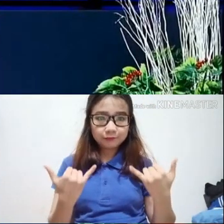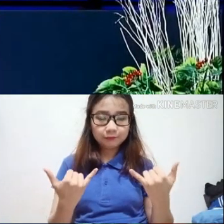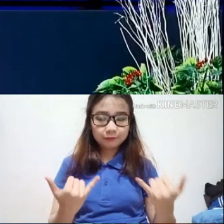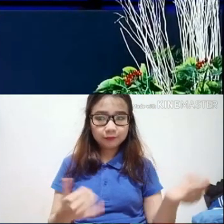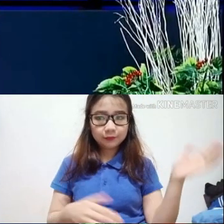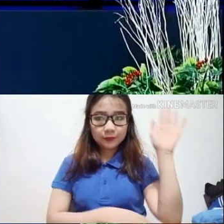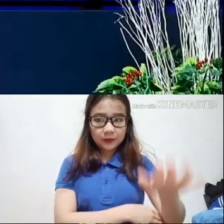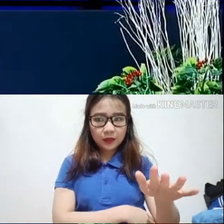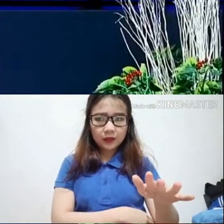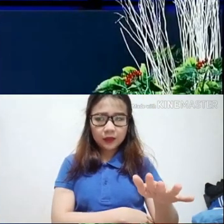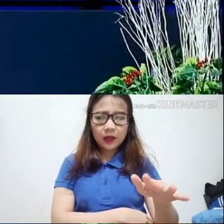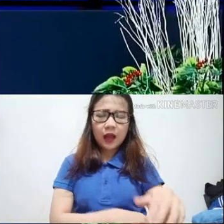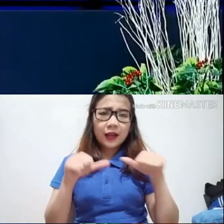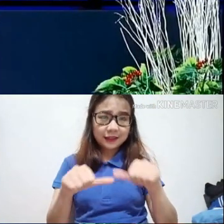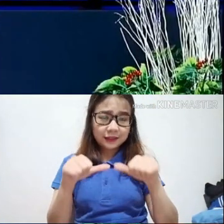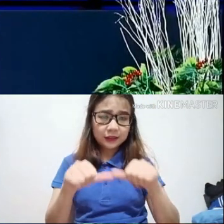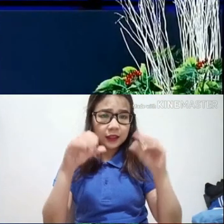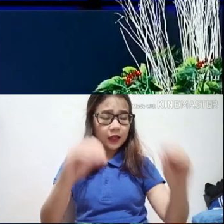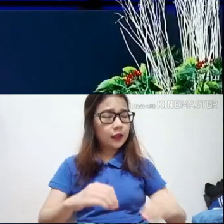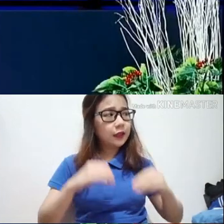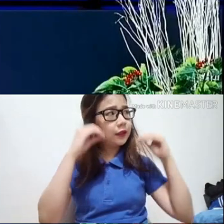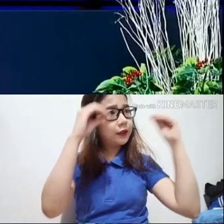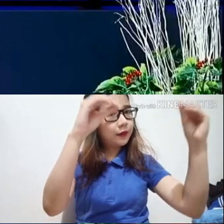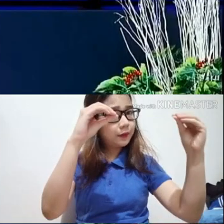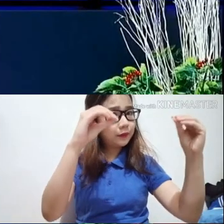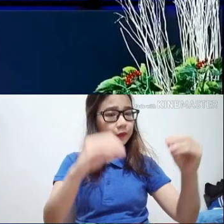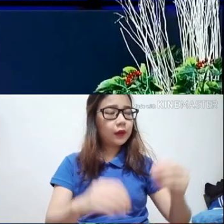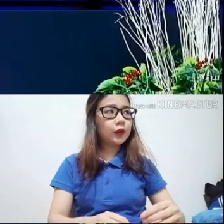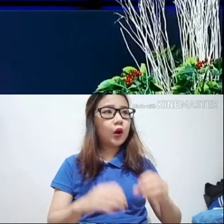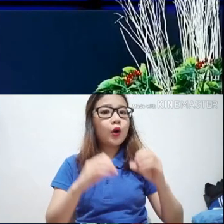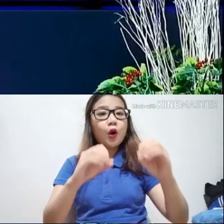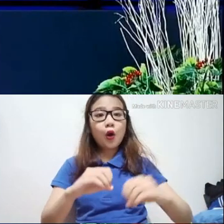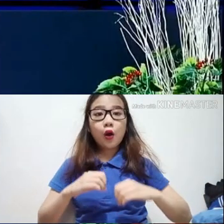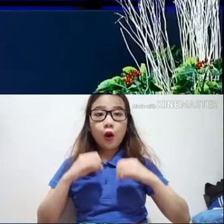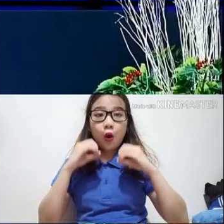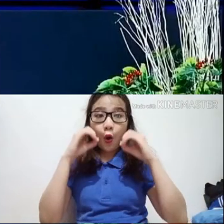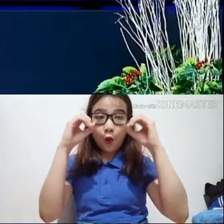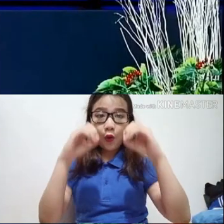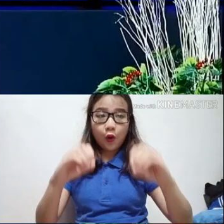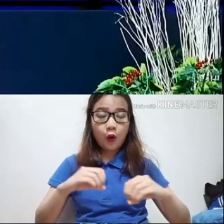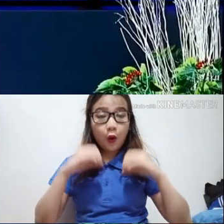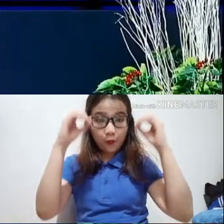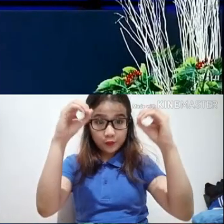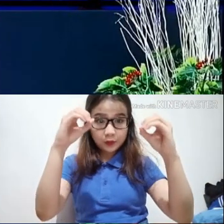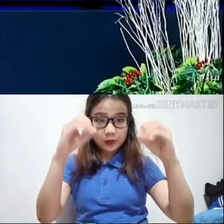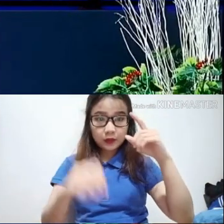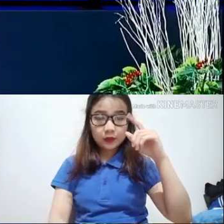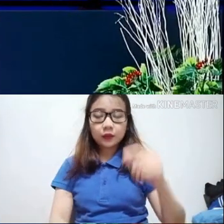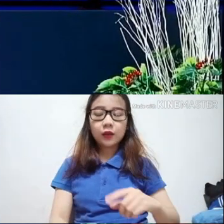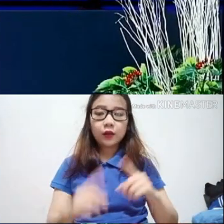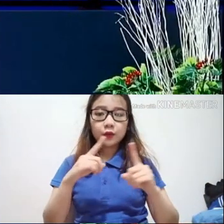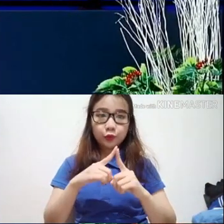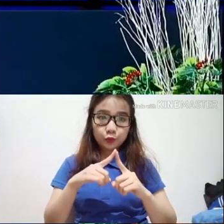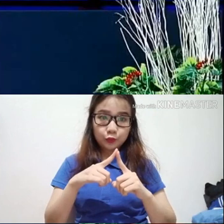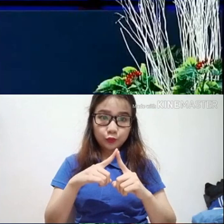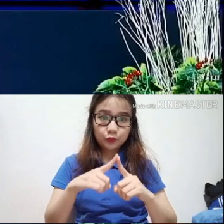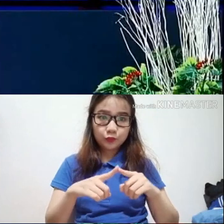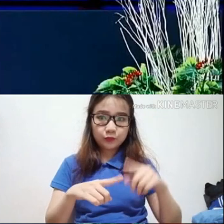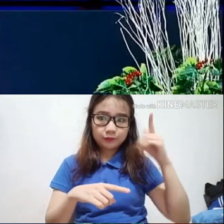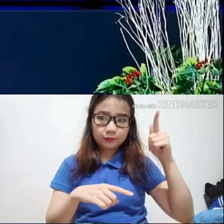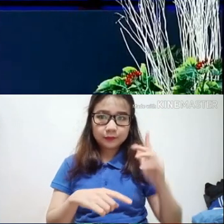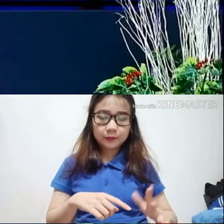po, you can send them to our bank accounts, to our banks sa pamamagitan po ng aming pong mga bank accounts which will be posted on your